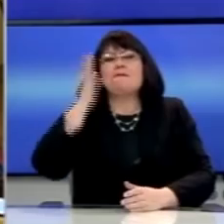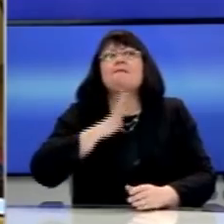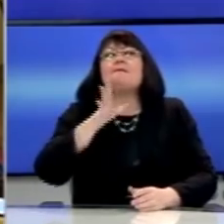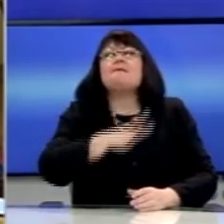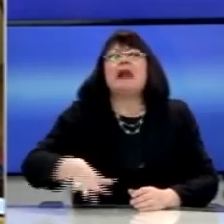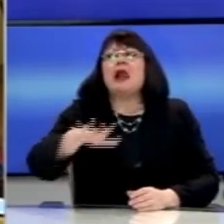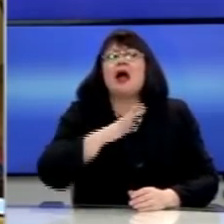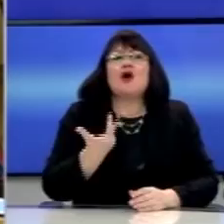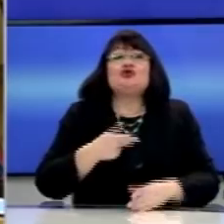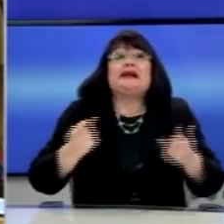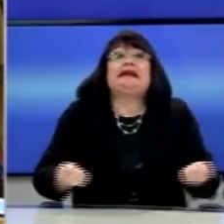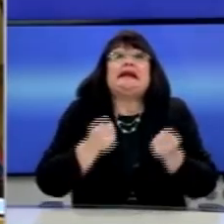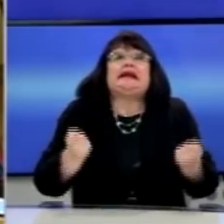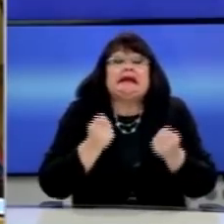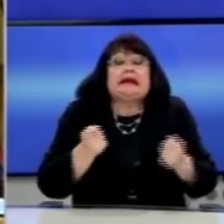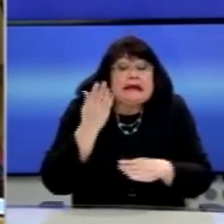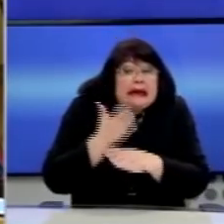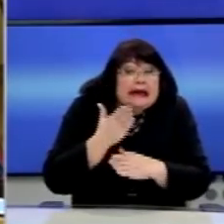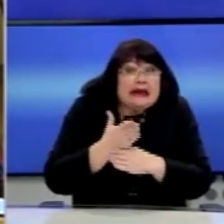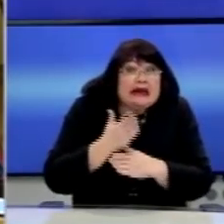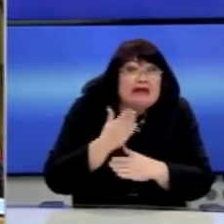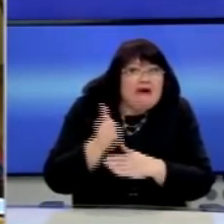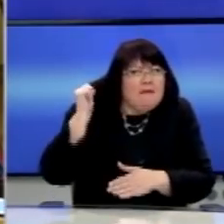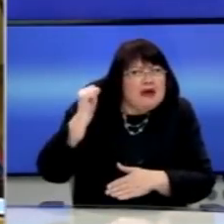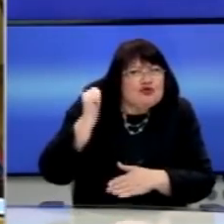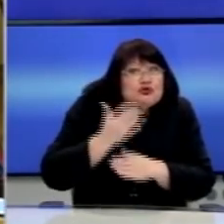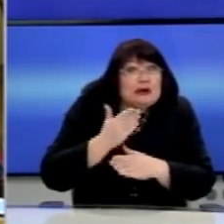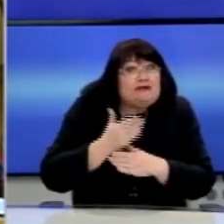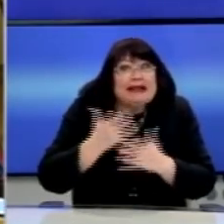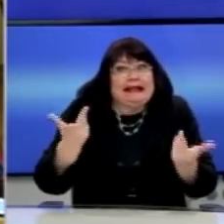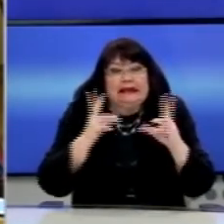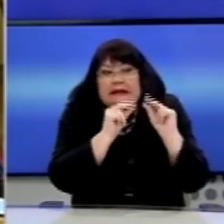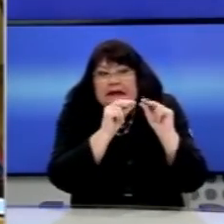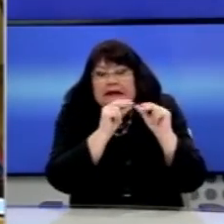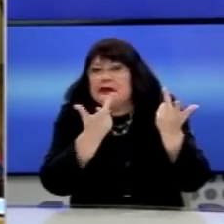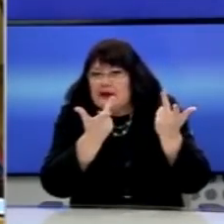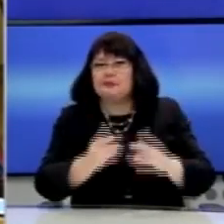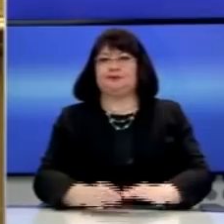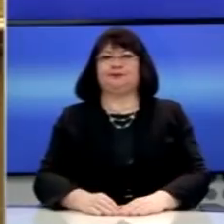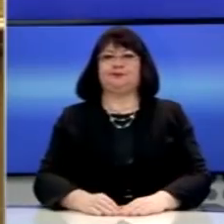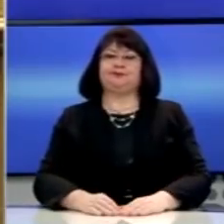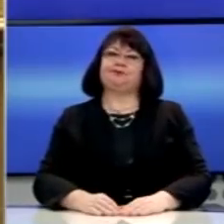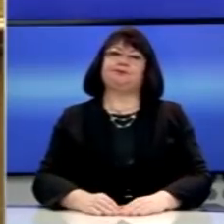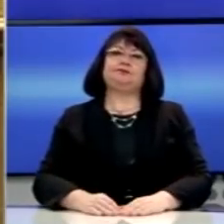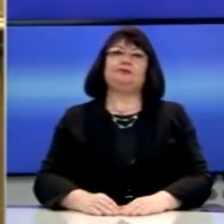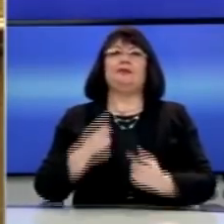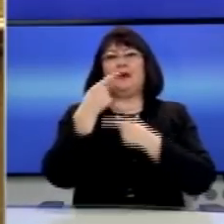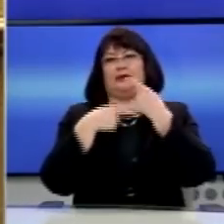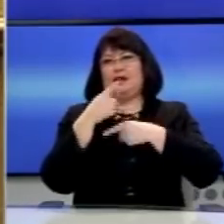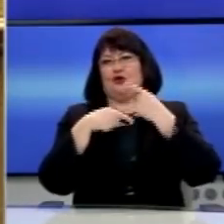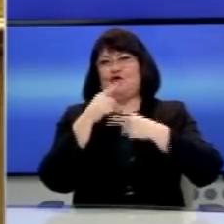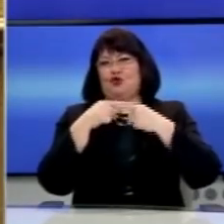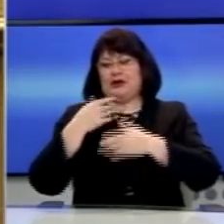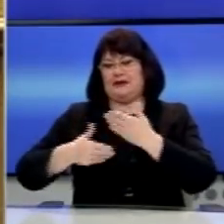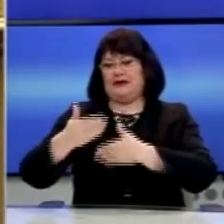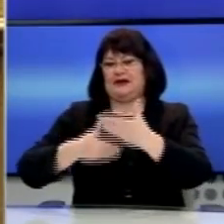ελληνικός λαός τι γίνεται πίσω από τις πλάτες του. Είναι ενδεικτική η προσχηματική